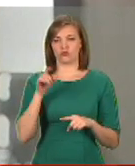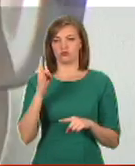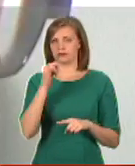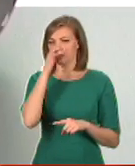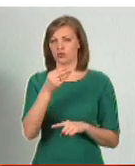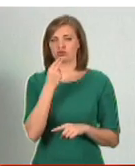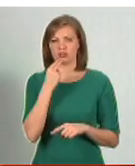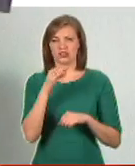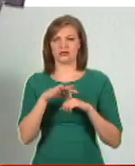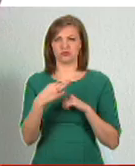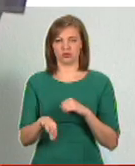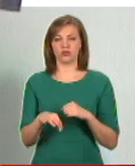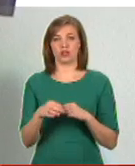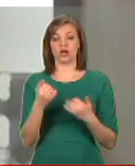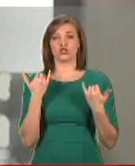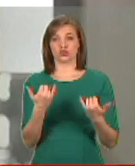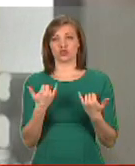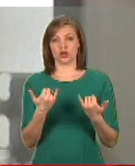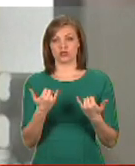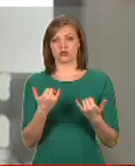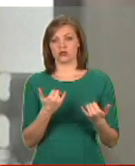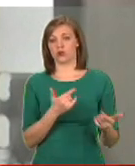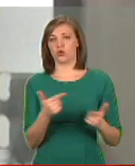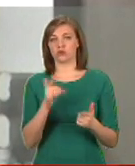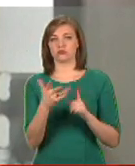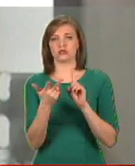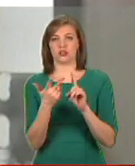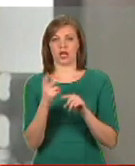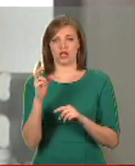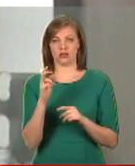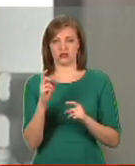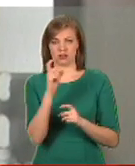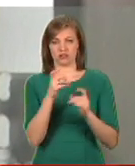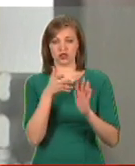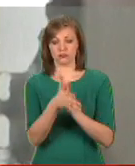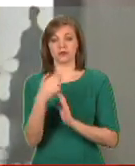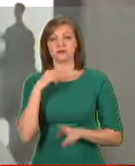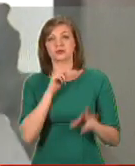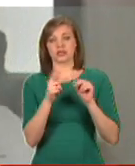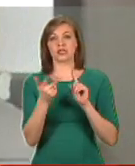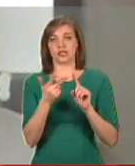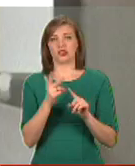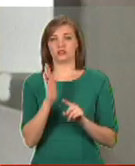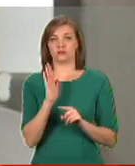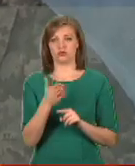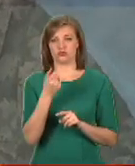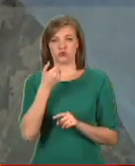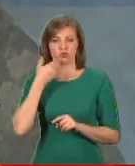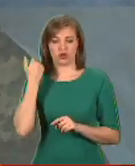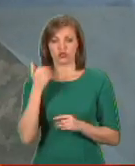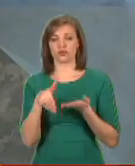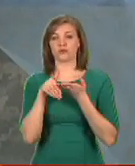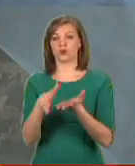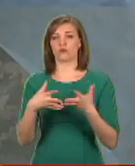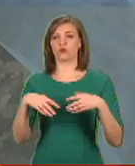їсти, болі і все остальное. Ну, зараз він готується к третьому. Надіємося, що третій він перенесе легше.